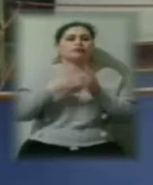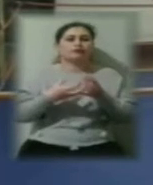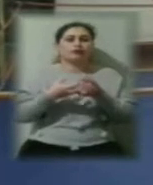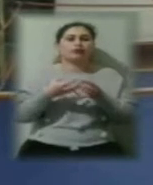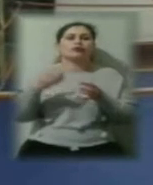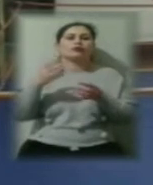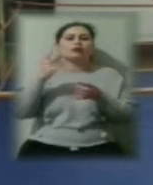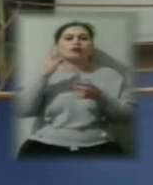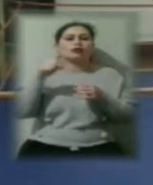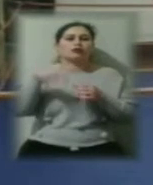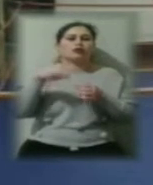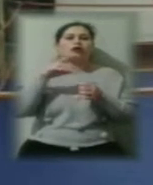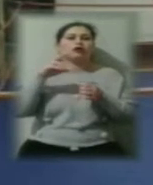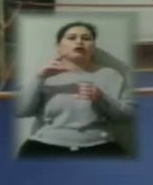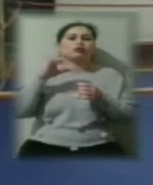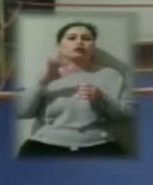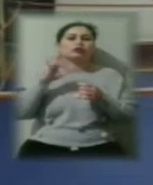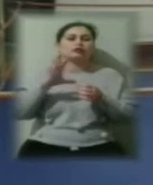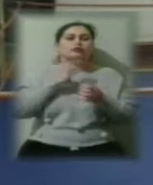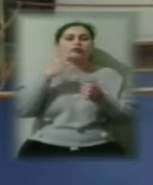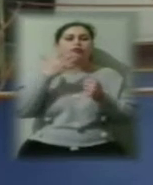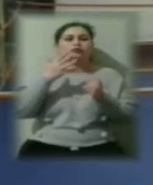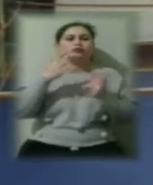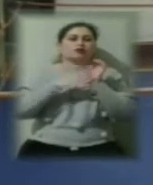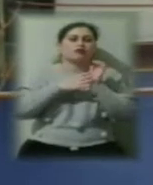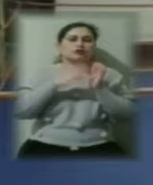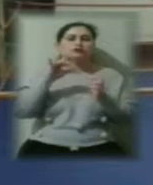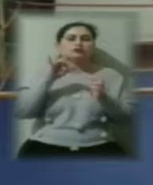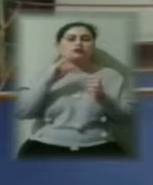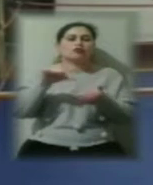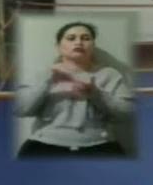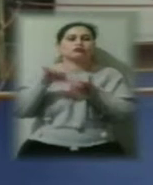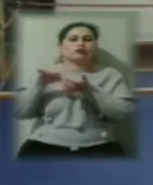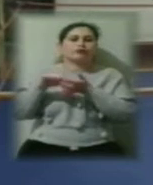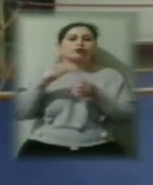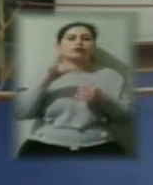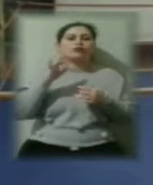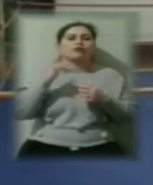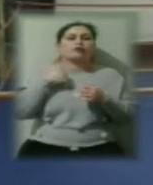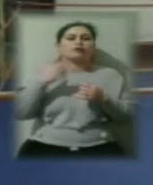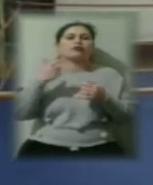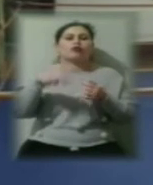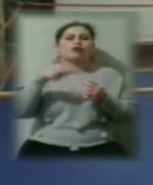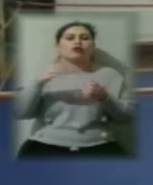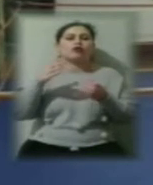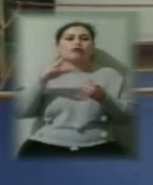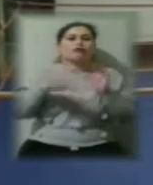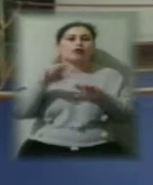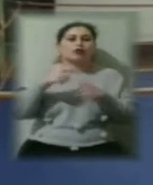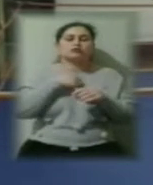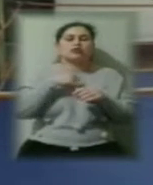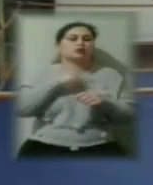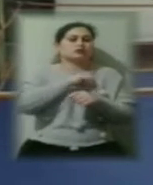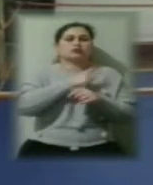турнірі було 58 чи 59 стран-учасників. В моїй вагові категорії я виступав в найжорсткішому розділі